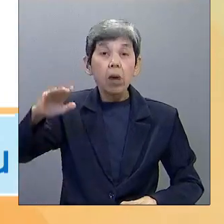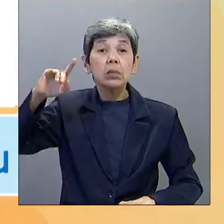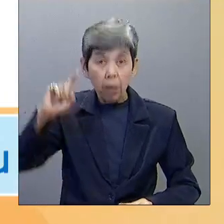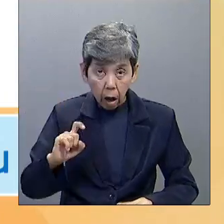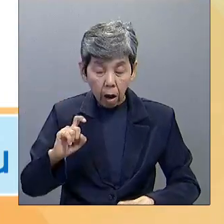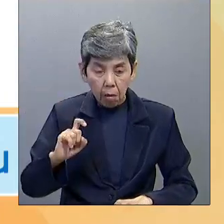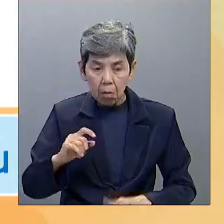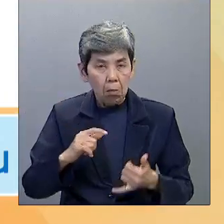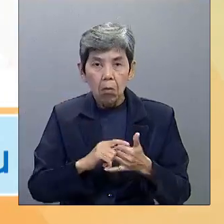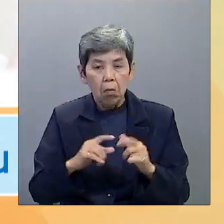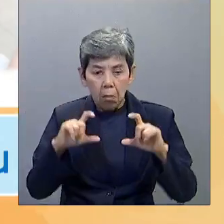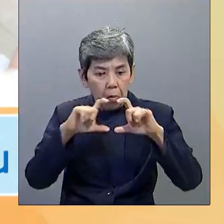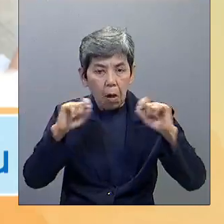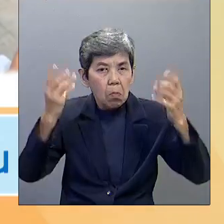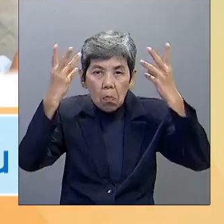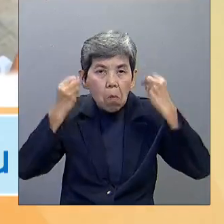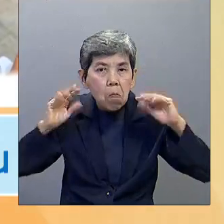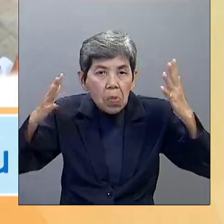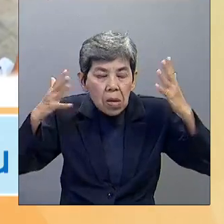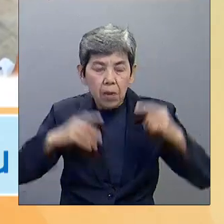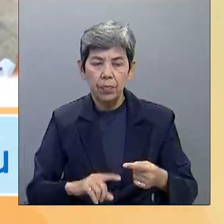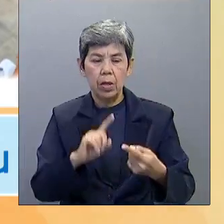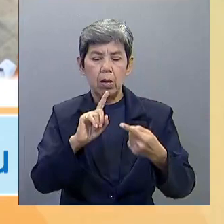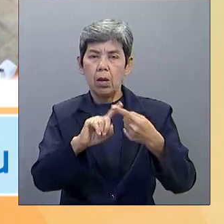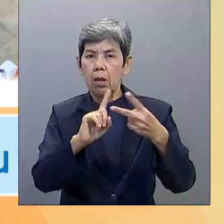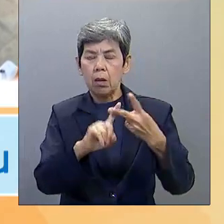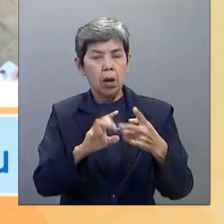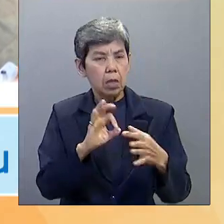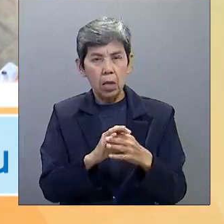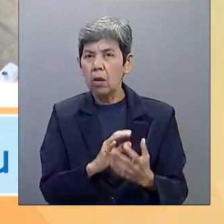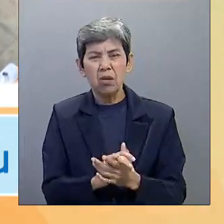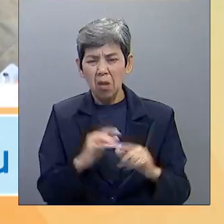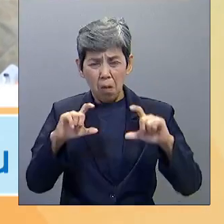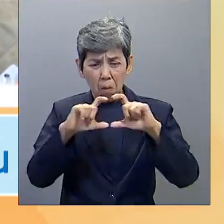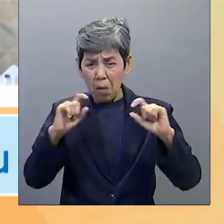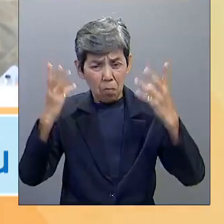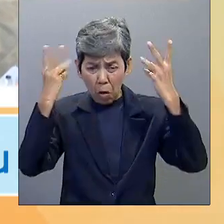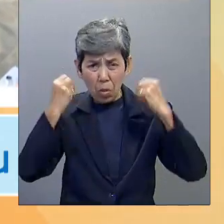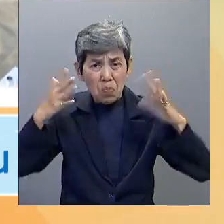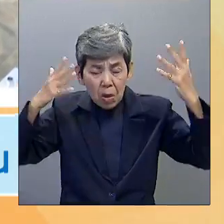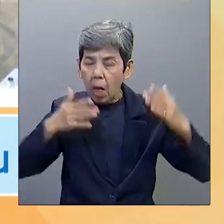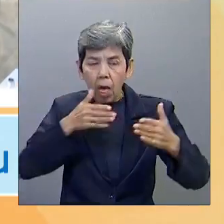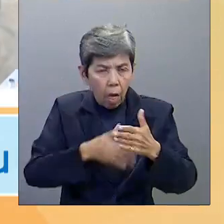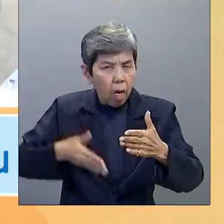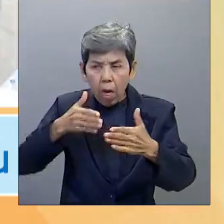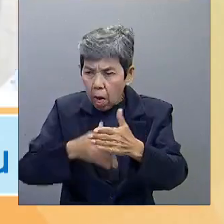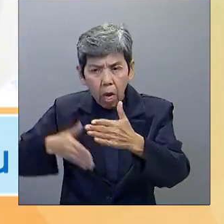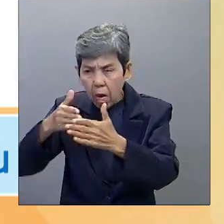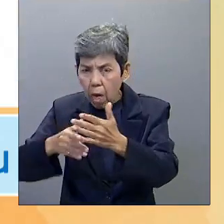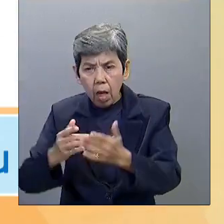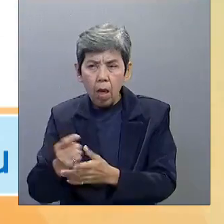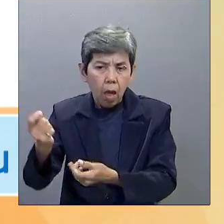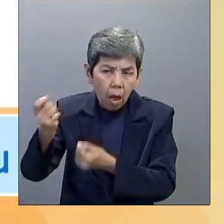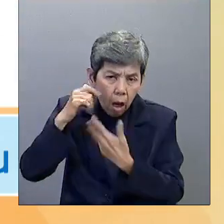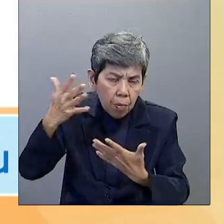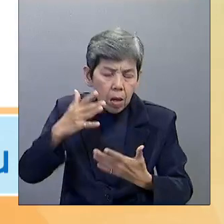บางท่านคือยังไม่ได้มีบัตรประชาชนบางท ่ านคือยังไม่ได้เข้าสู่ระบบคือการไม่มีบัตรประชาชนเนี่ยคือไม่สามารถที่จะเข้าไปรับบริการสาธาร